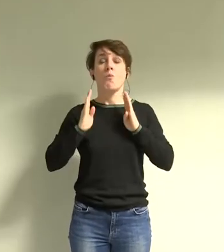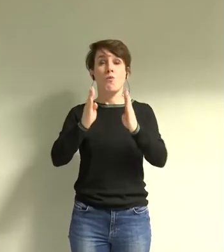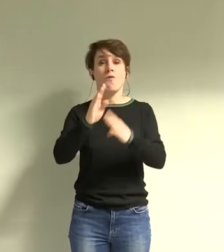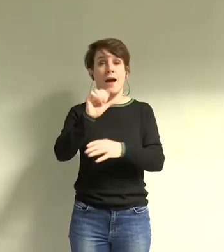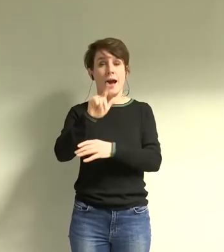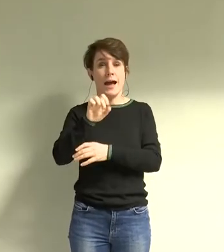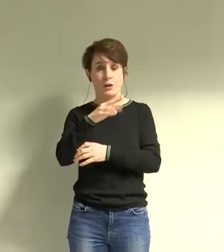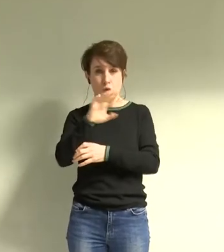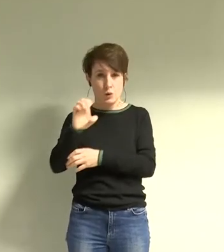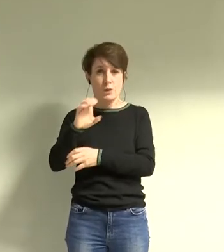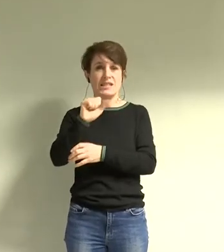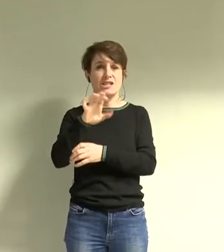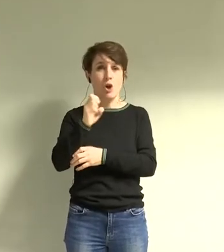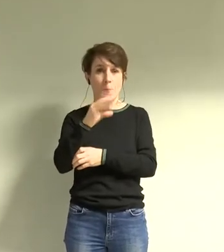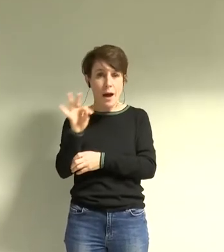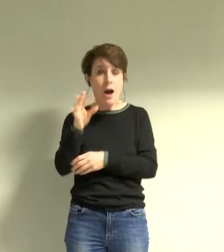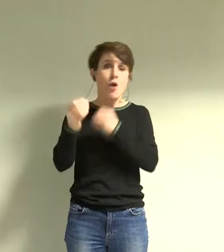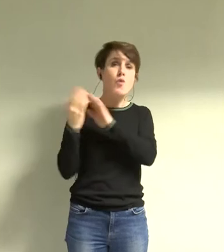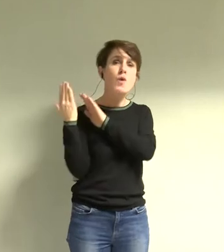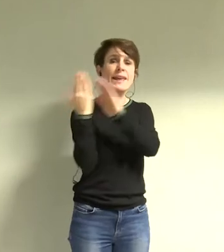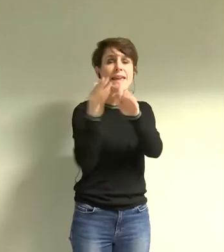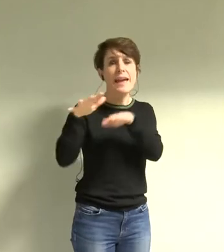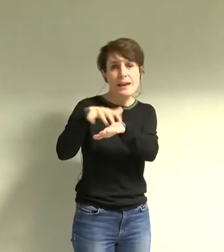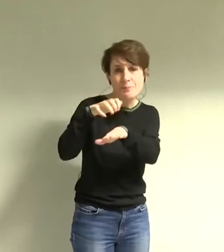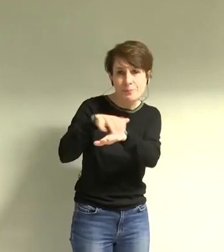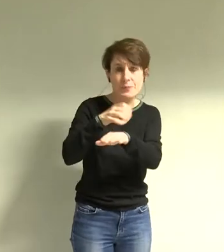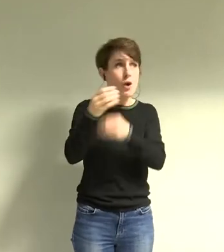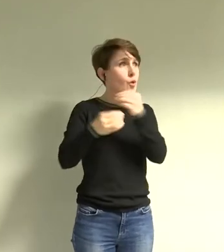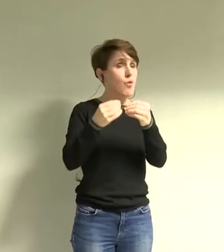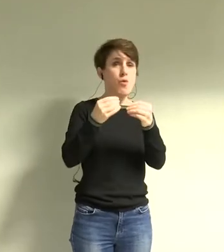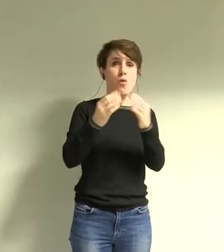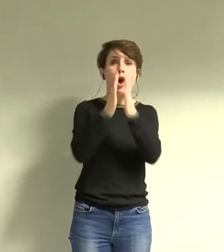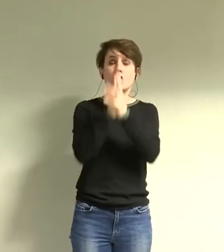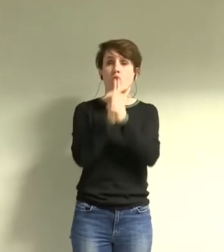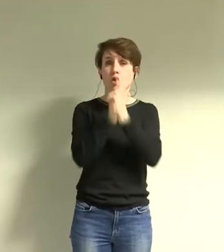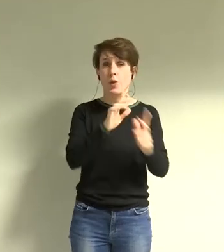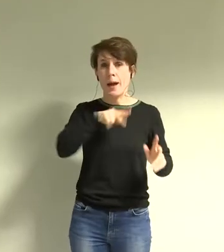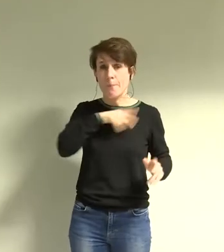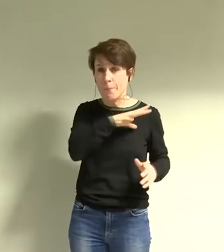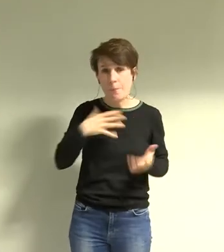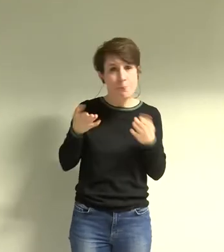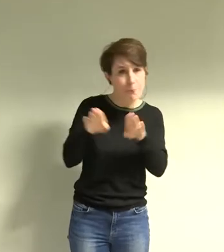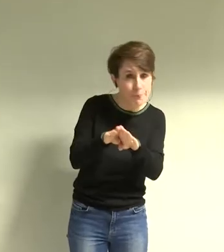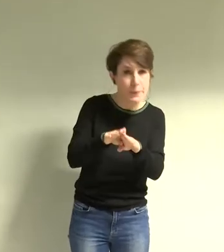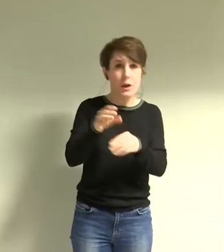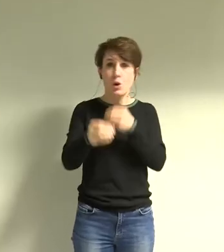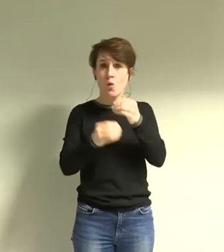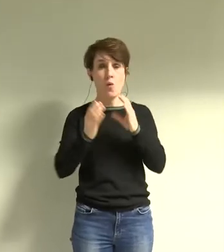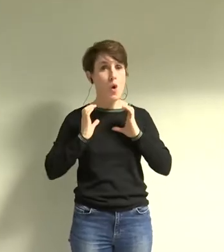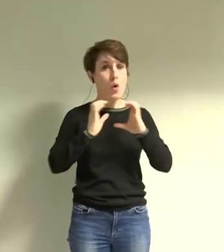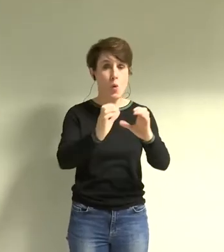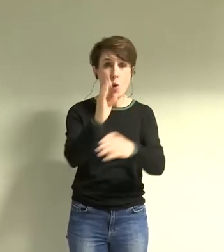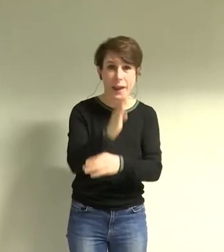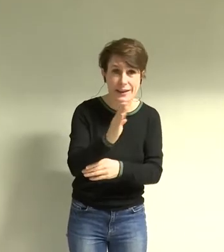s'agisse de la densification qu'il s'agisse de la fermeture de notre dame ou du cours berriat qu'il s'agisse de l'extension de grand